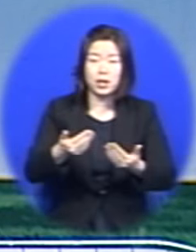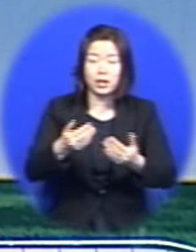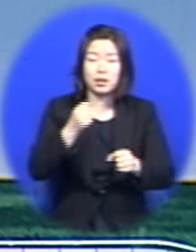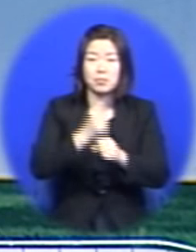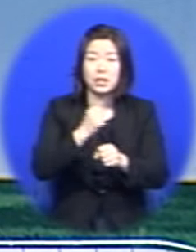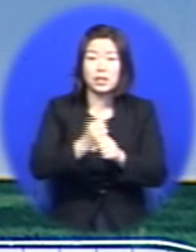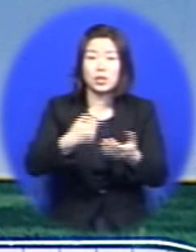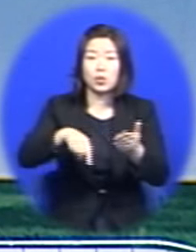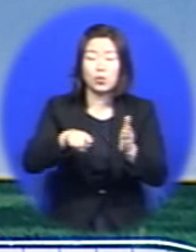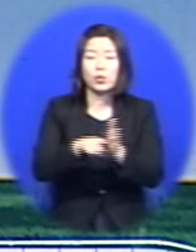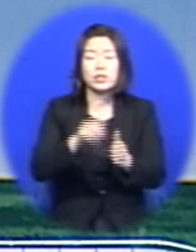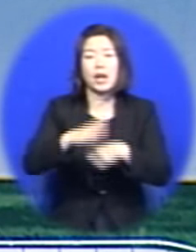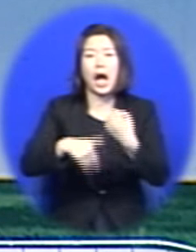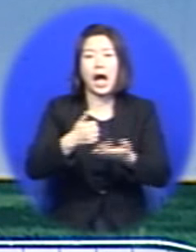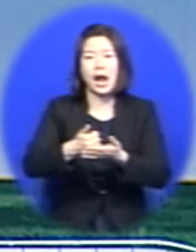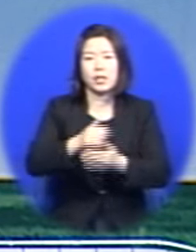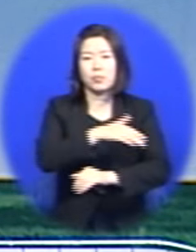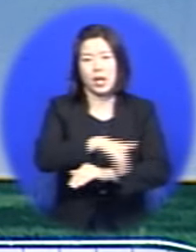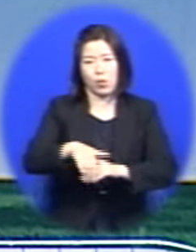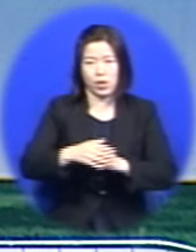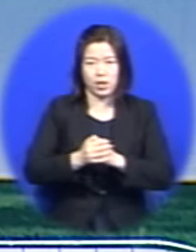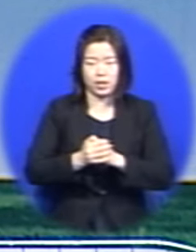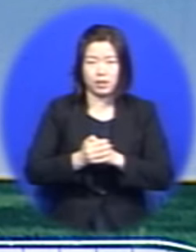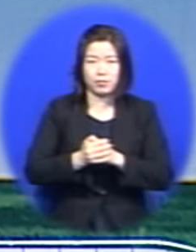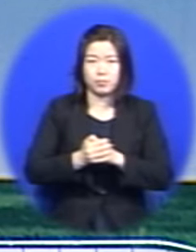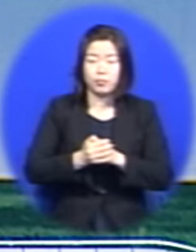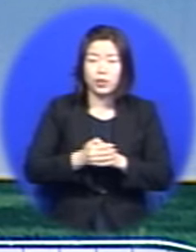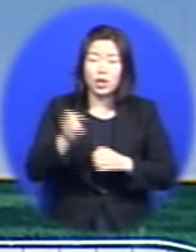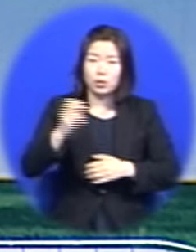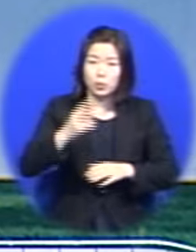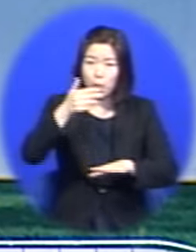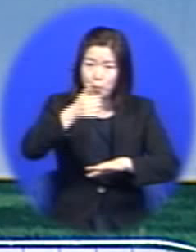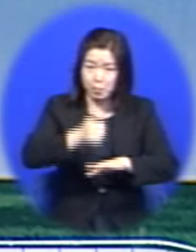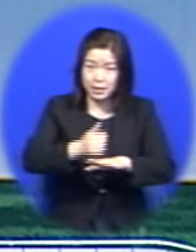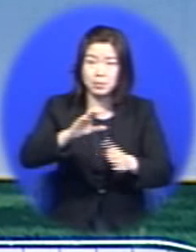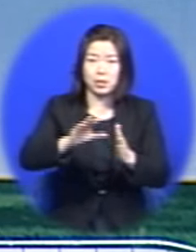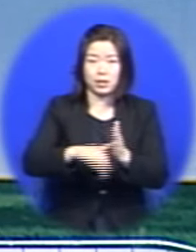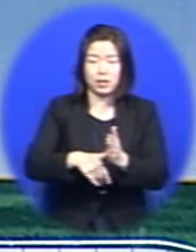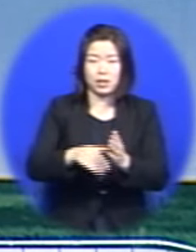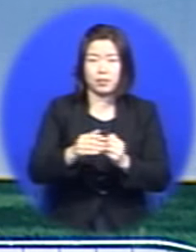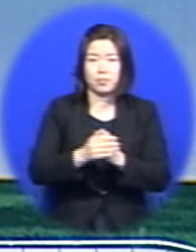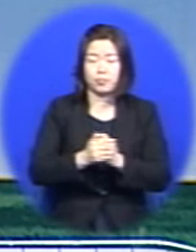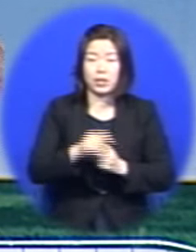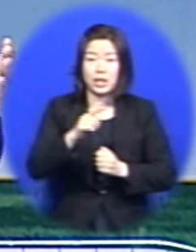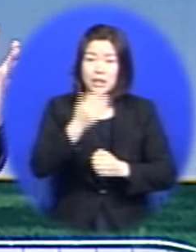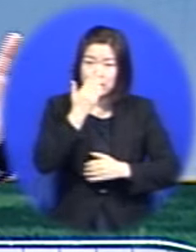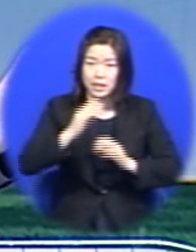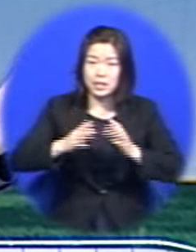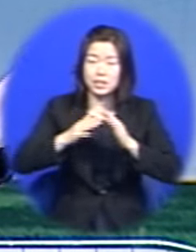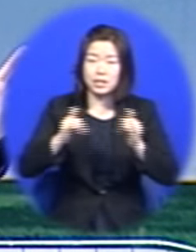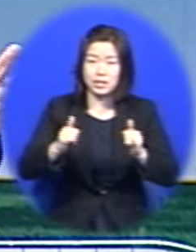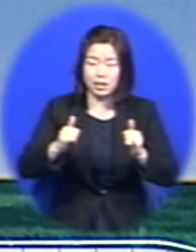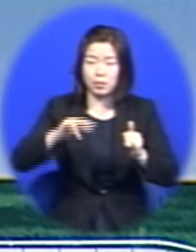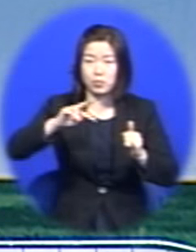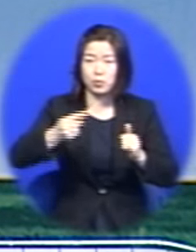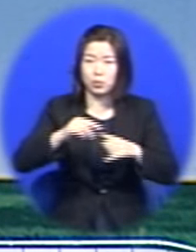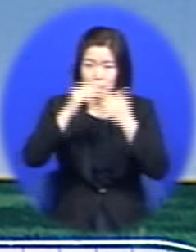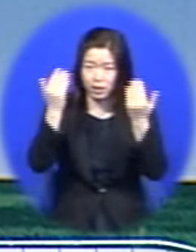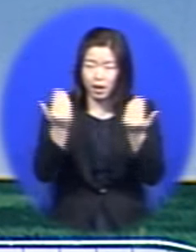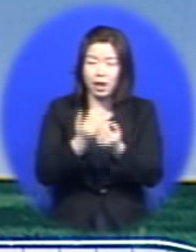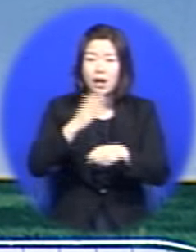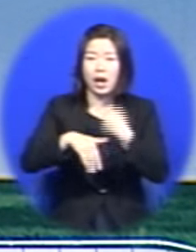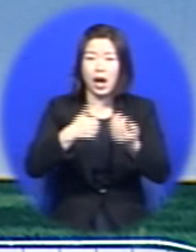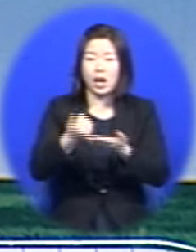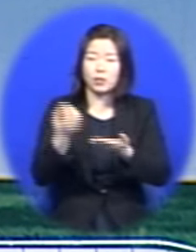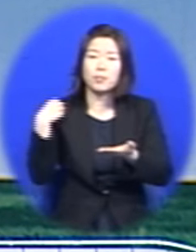하신 것이다. 이방인 구원을 위하여. 그리고 이제 마지막 때는 이스라엘 백성들도 다 하나님께로 돌아오게